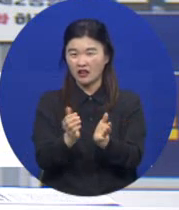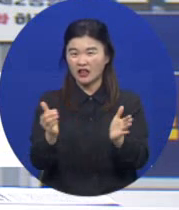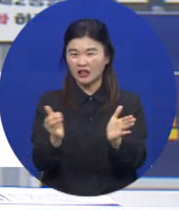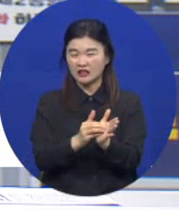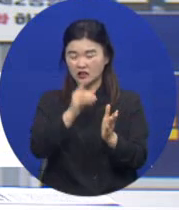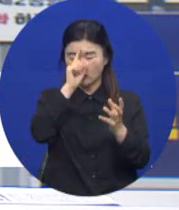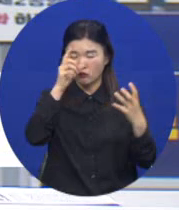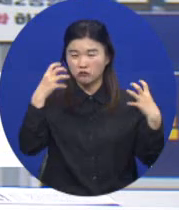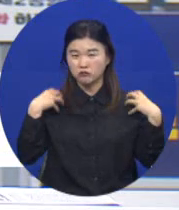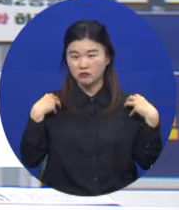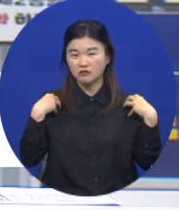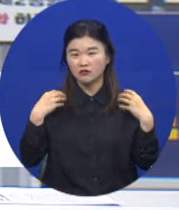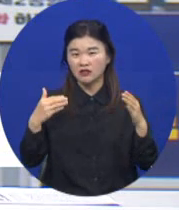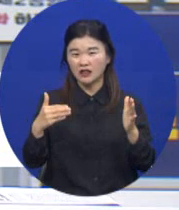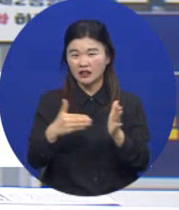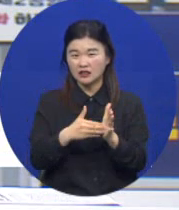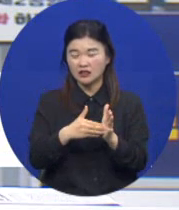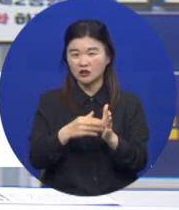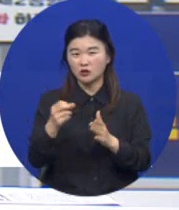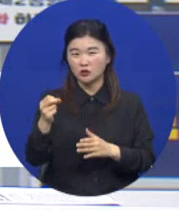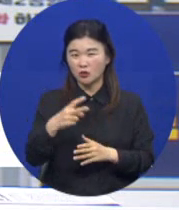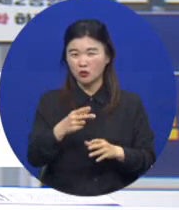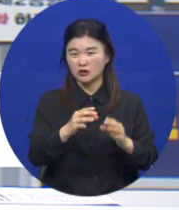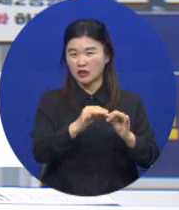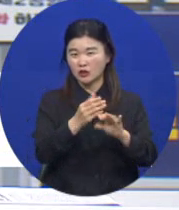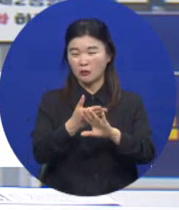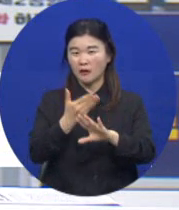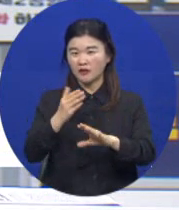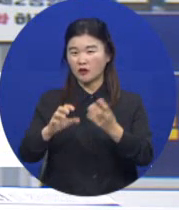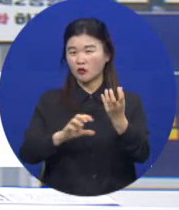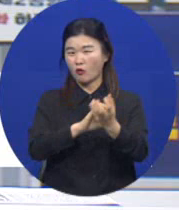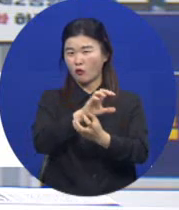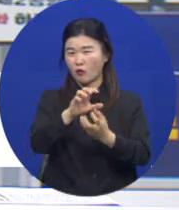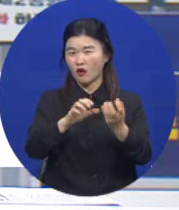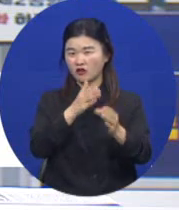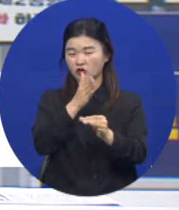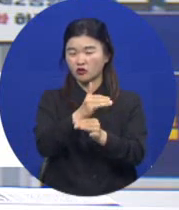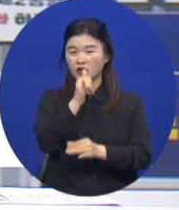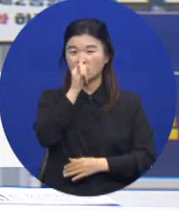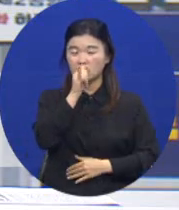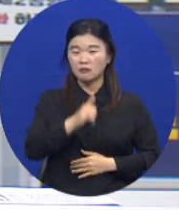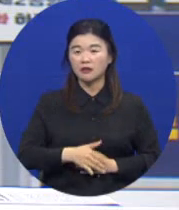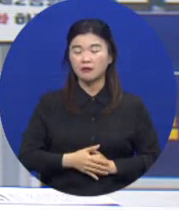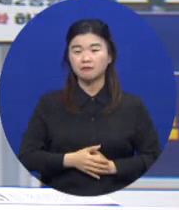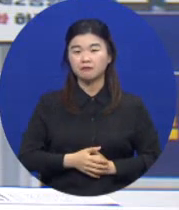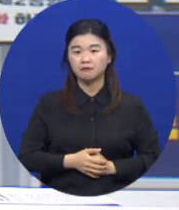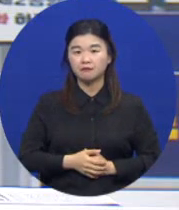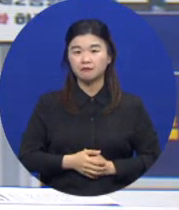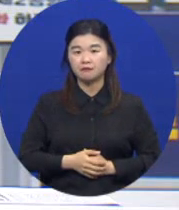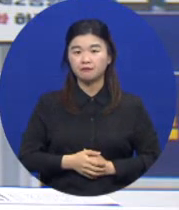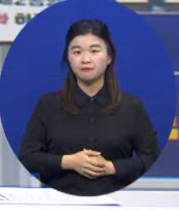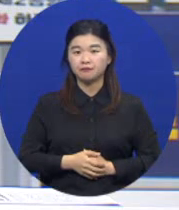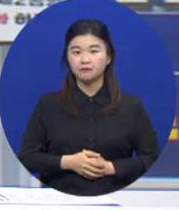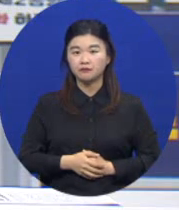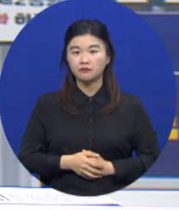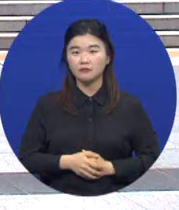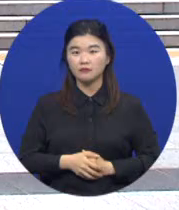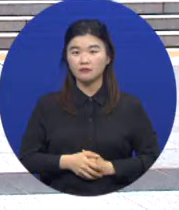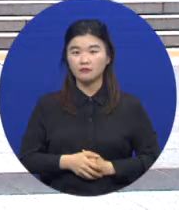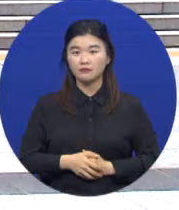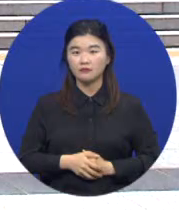정부를 압박하면서 또다시 이 찬반 논란이 불붙고 있습니다. 조인호 기자입니다.